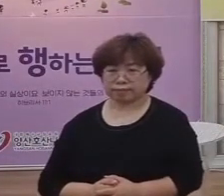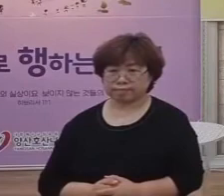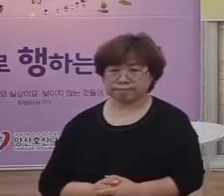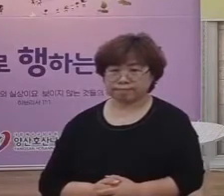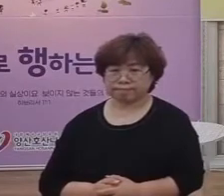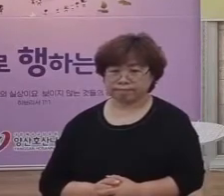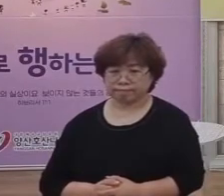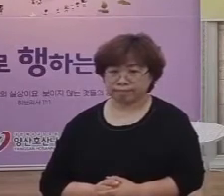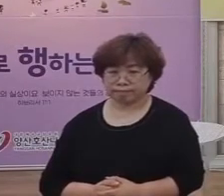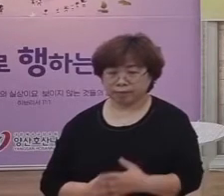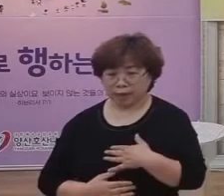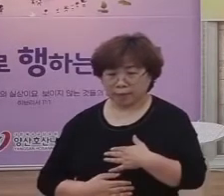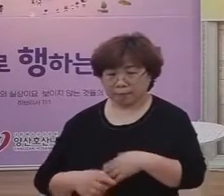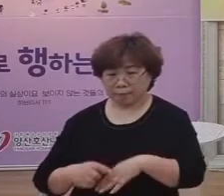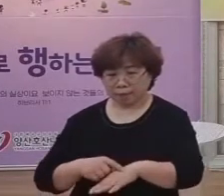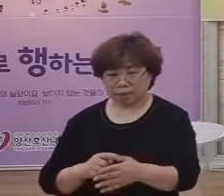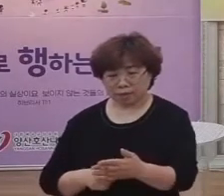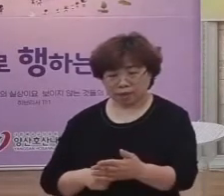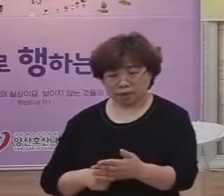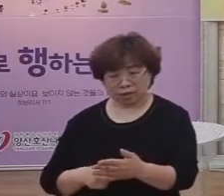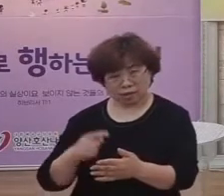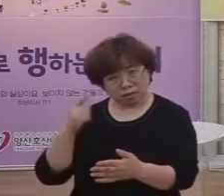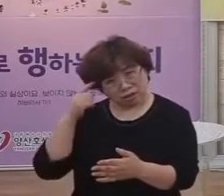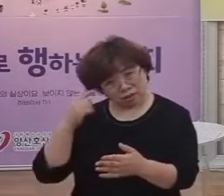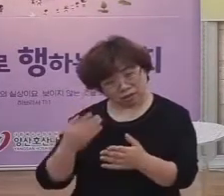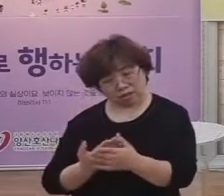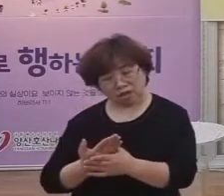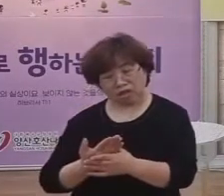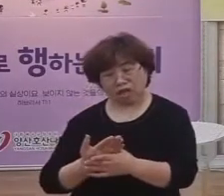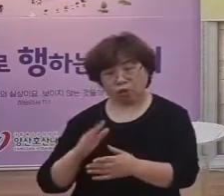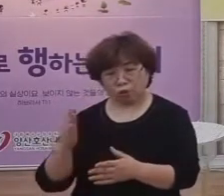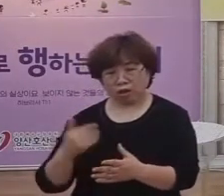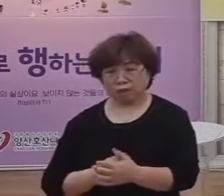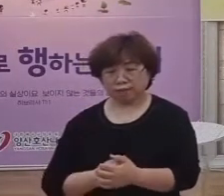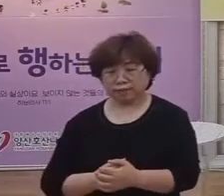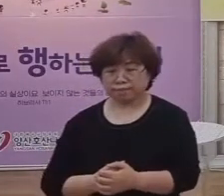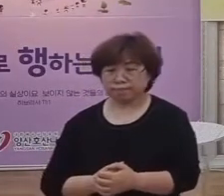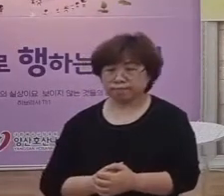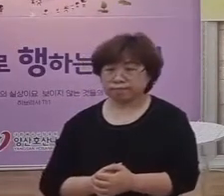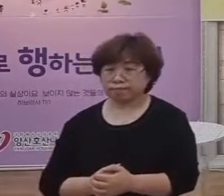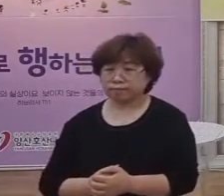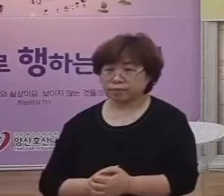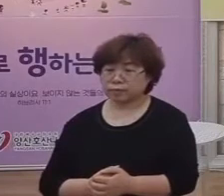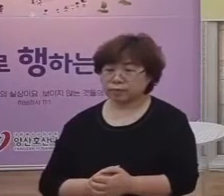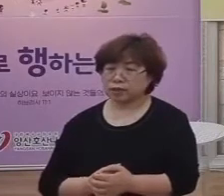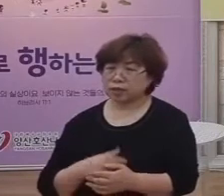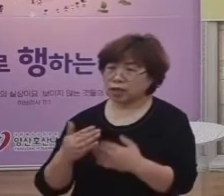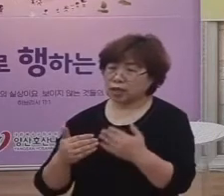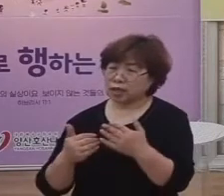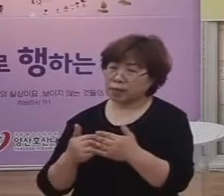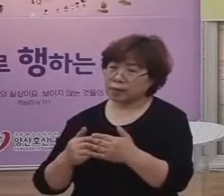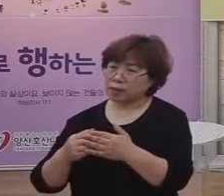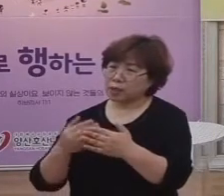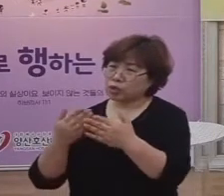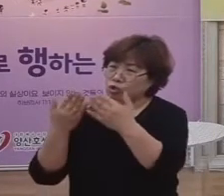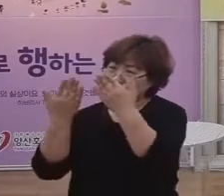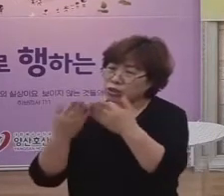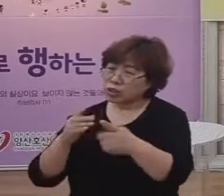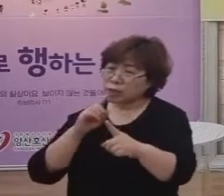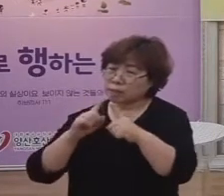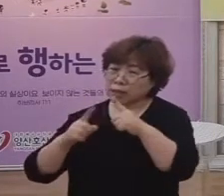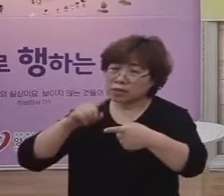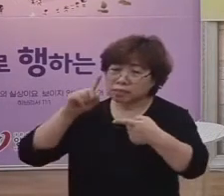거예요. 뭘까요? 바로 한 가지 이유입니다. 그 주신 말씀, 들은